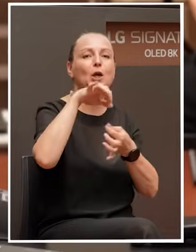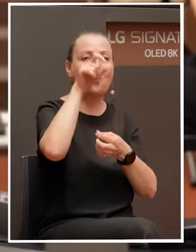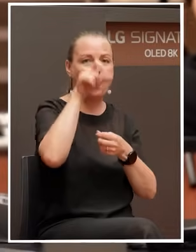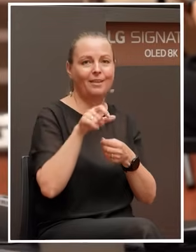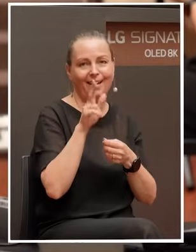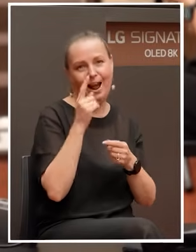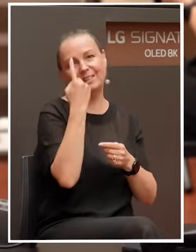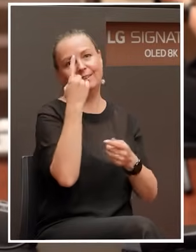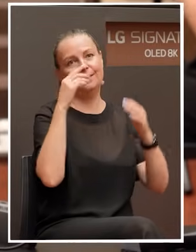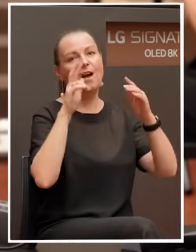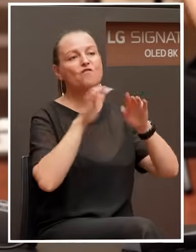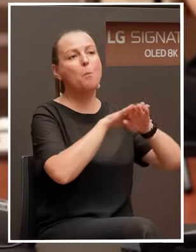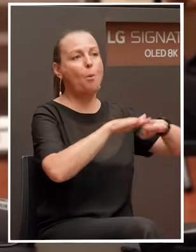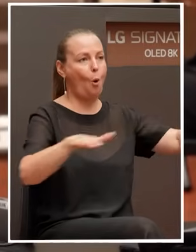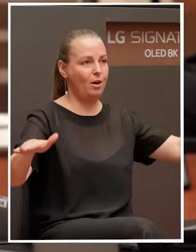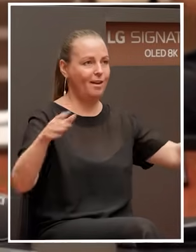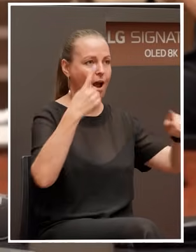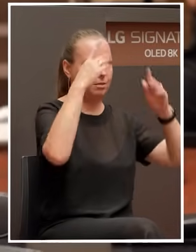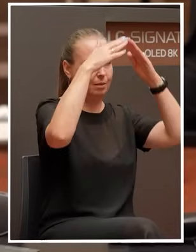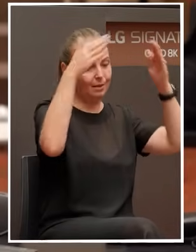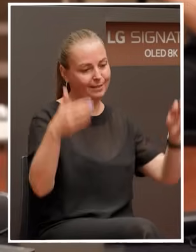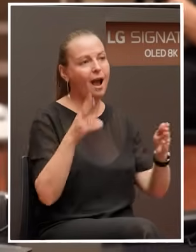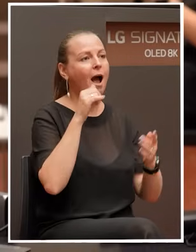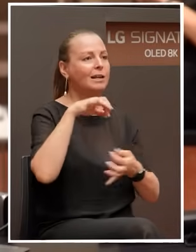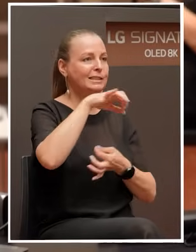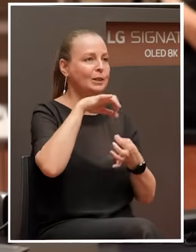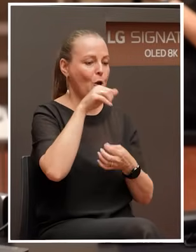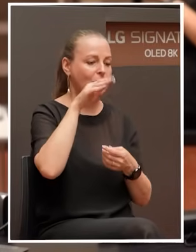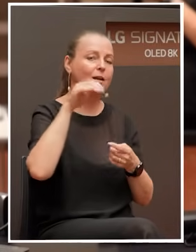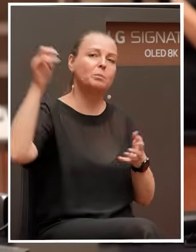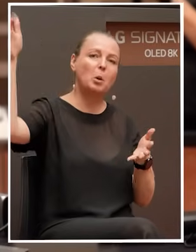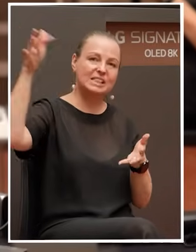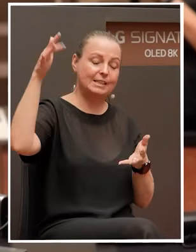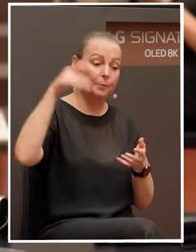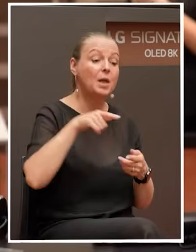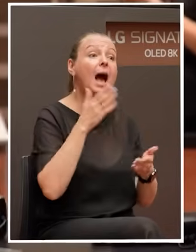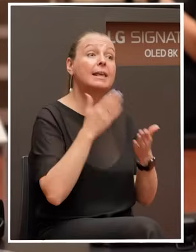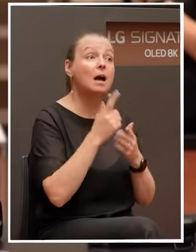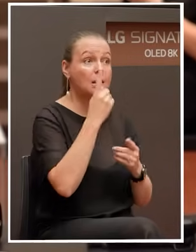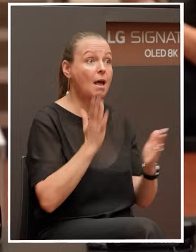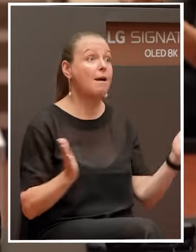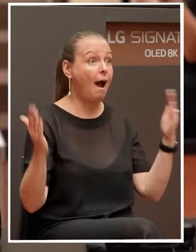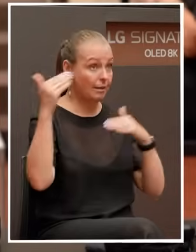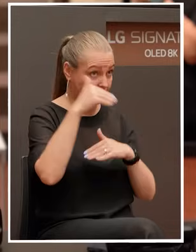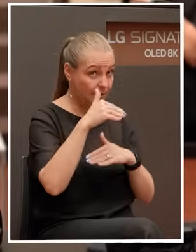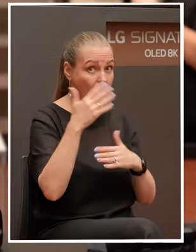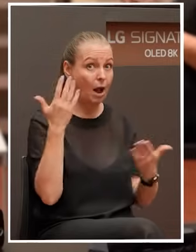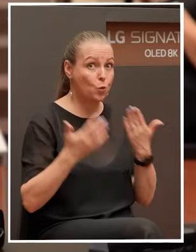поля. Часто этот стог под припорошенный снегом. А вот есть одна картина, не имеющая